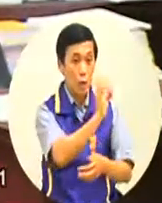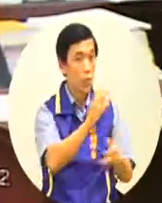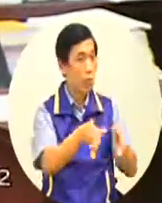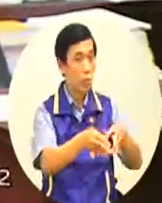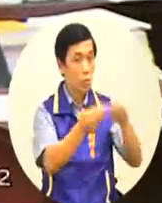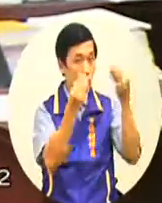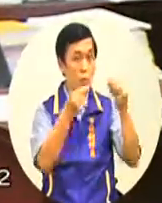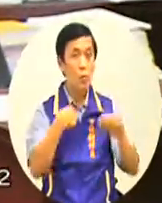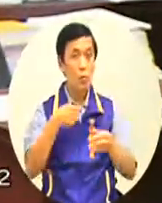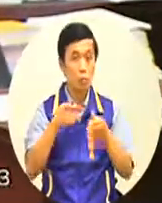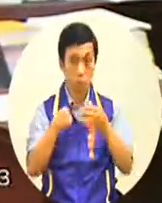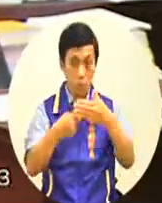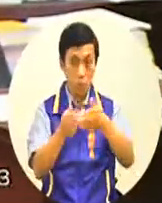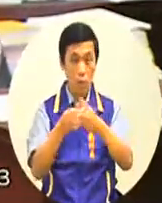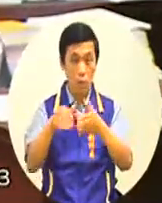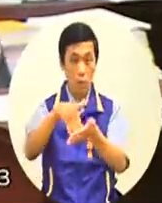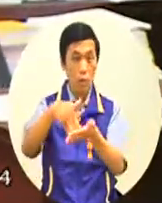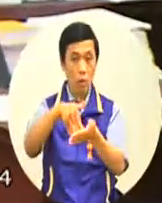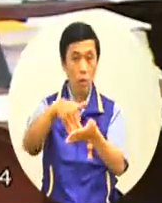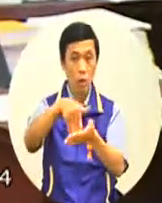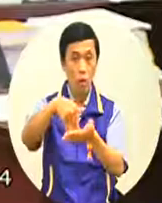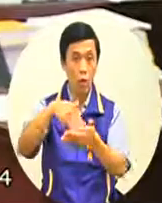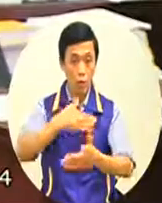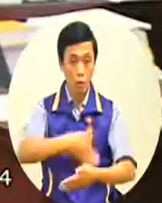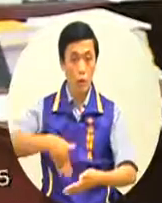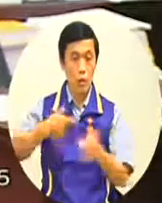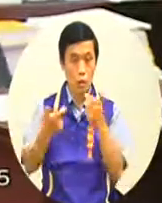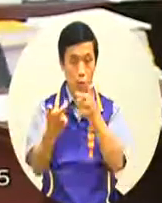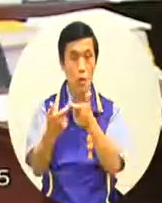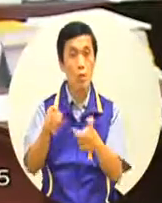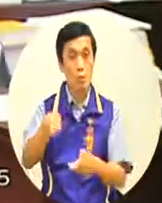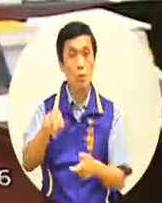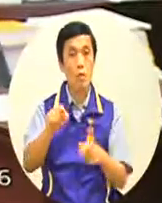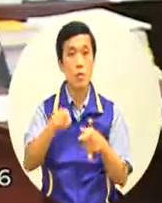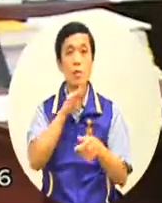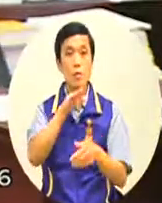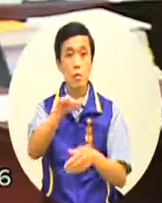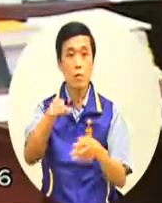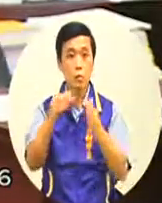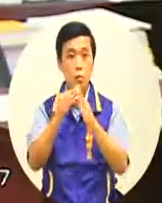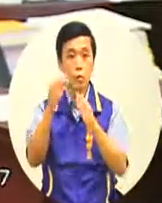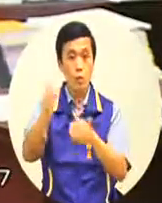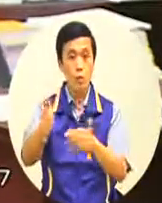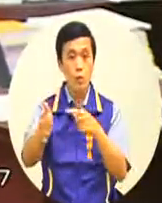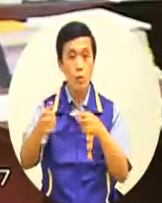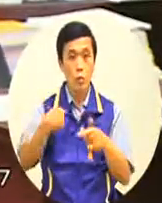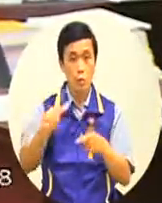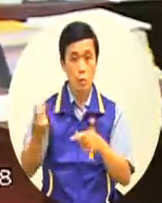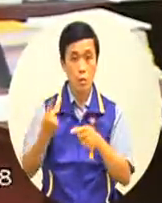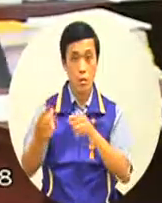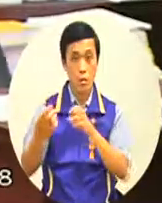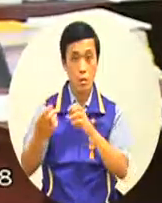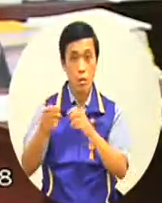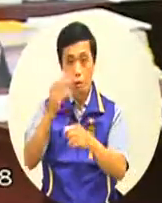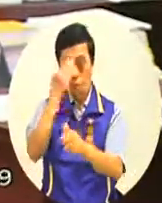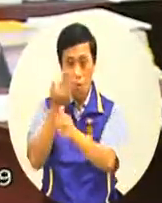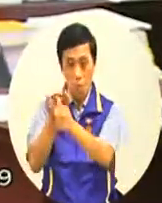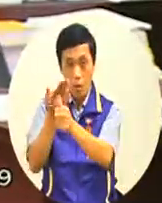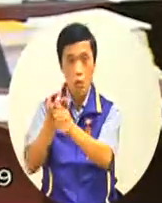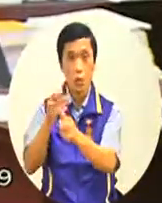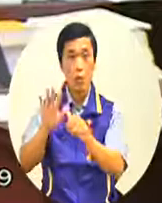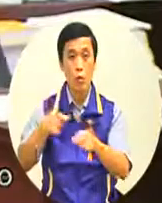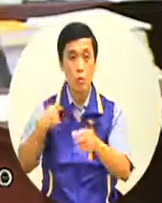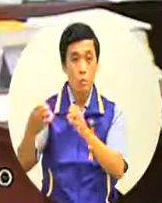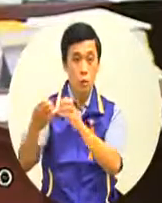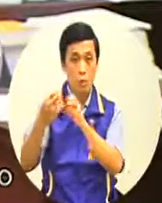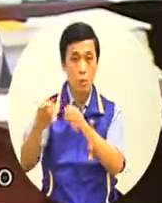缺的是软体的服务。所以这部分其实是要拜托社会局长，我们在讨论很多的社会福利据点的时候，其实我们